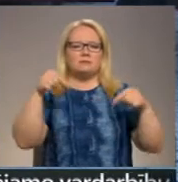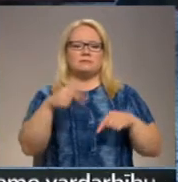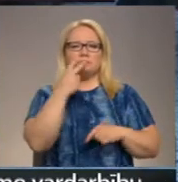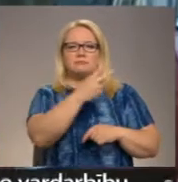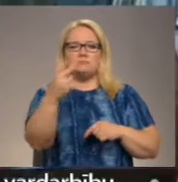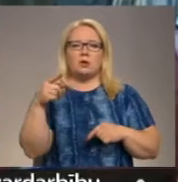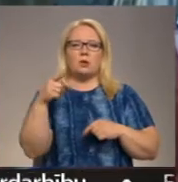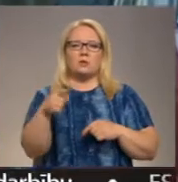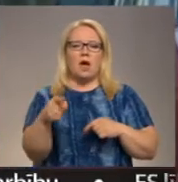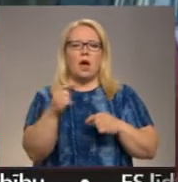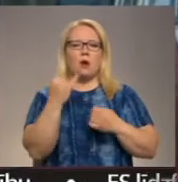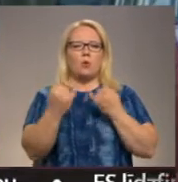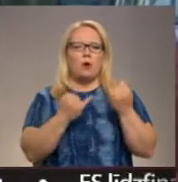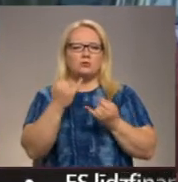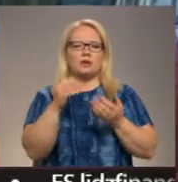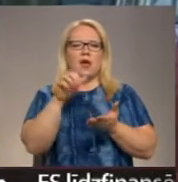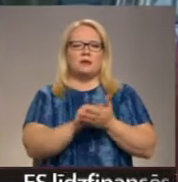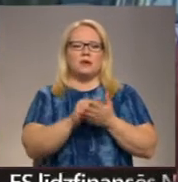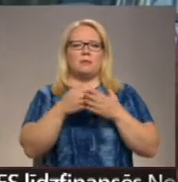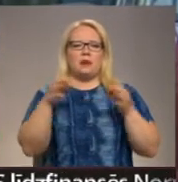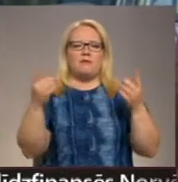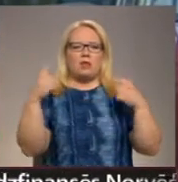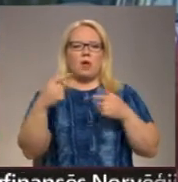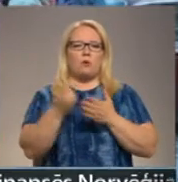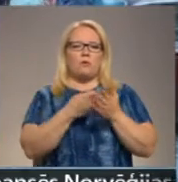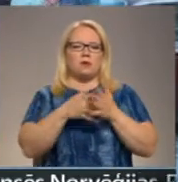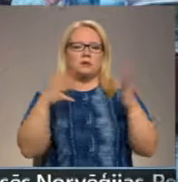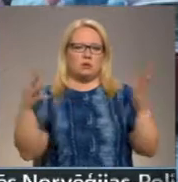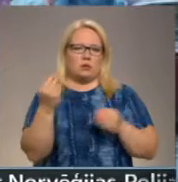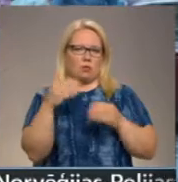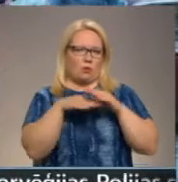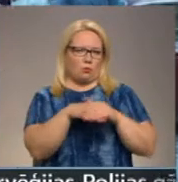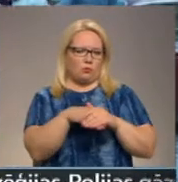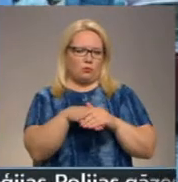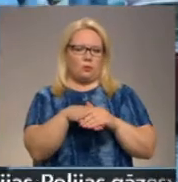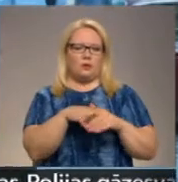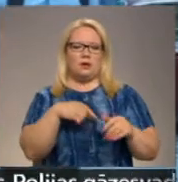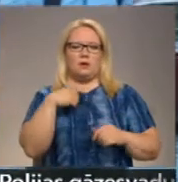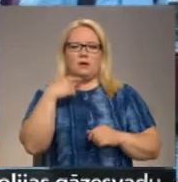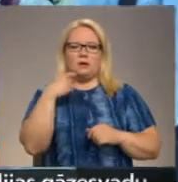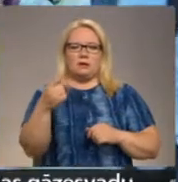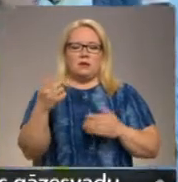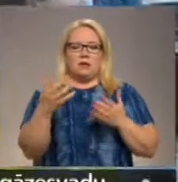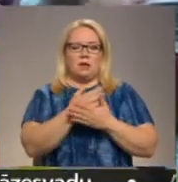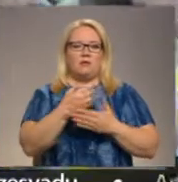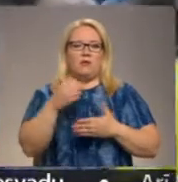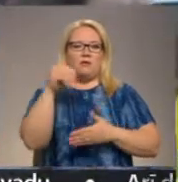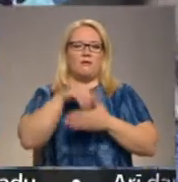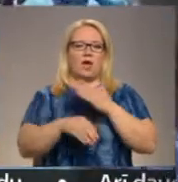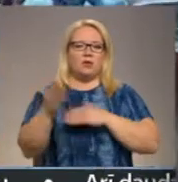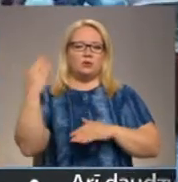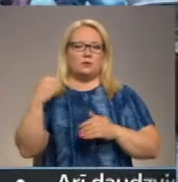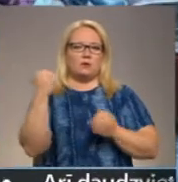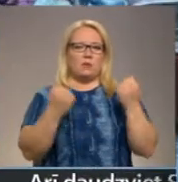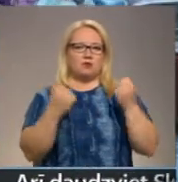uzturēšana aizņem daudz brīvā laika un prasa lielus ieguldījumus. Labi, lai, ja daboja vēsturisko spēkrata statusu, tas